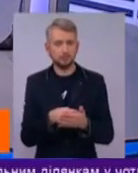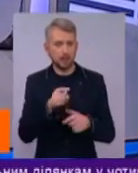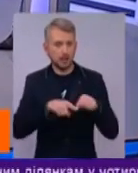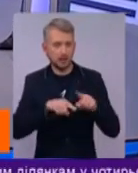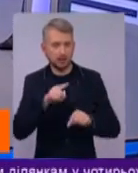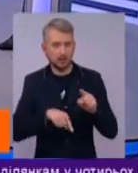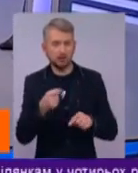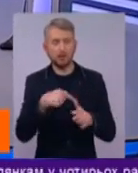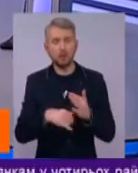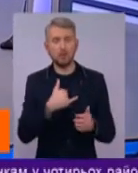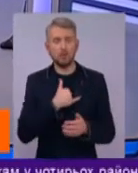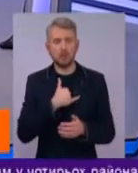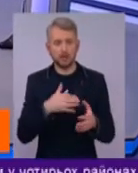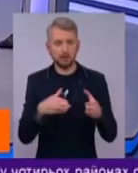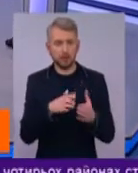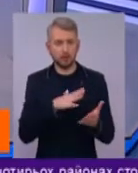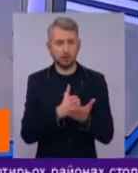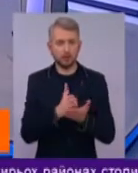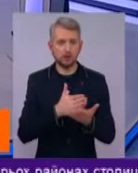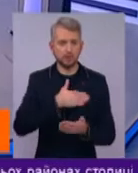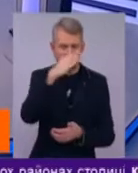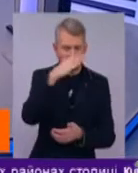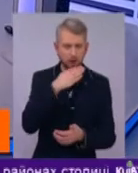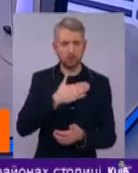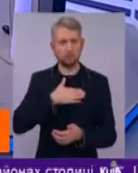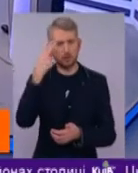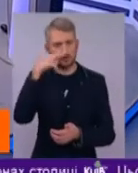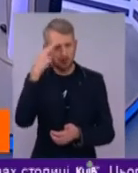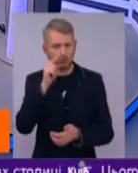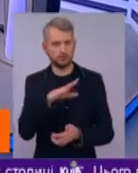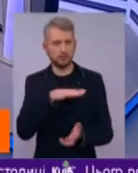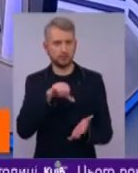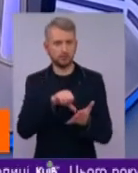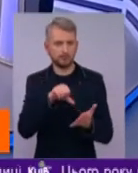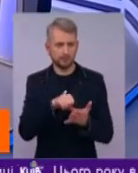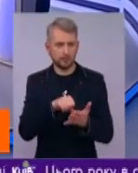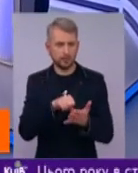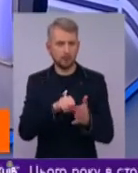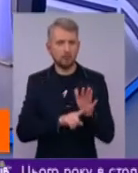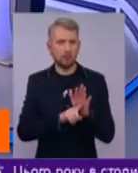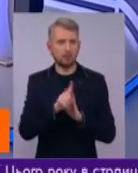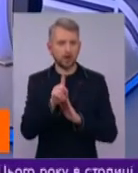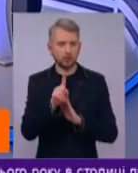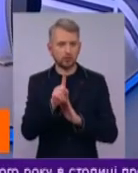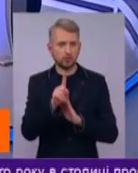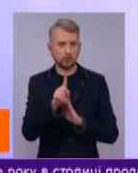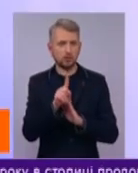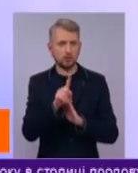рідних, бо в мене в бригаді служив і батько, мій дядько, вони приймали участь у початку славнозвісного